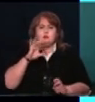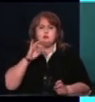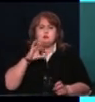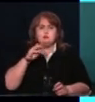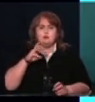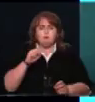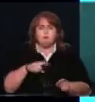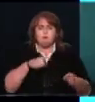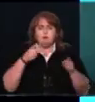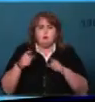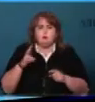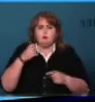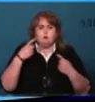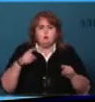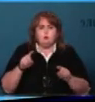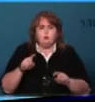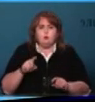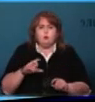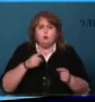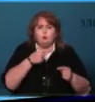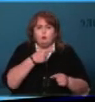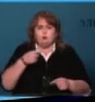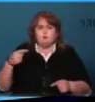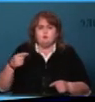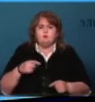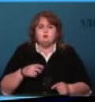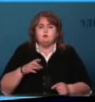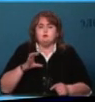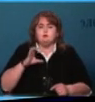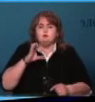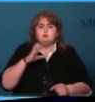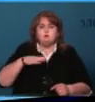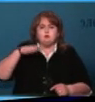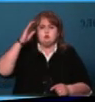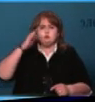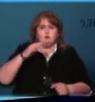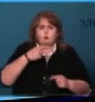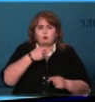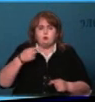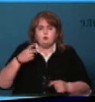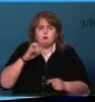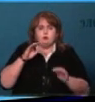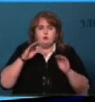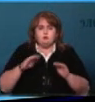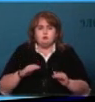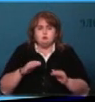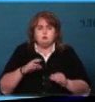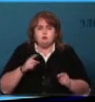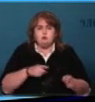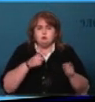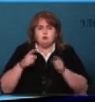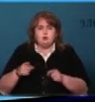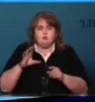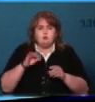на другой энергетический уровень. В данном случае с высшего энергетического уровня на нижний перескакивает и